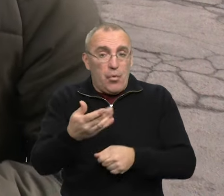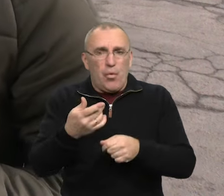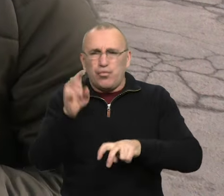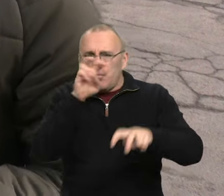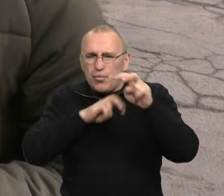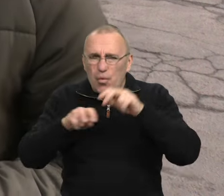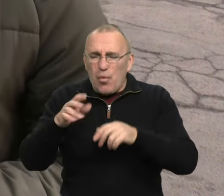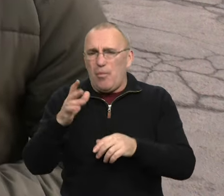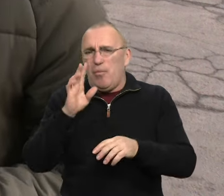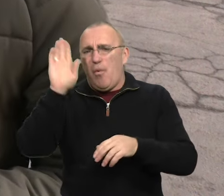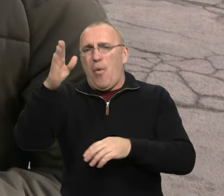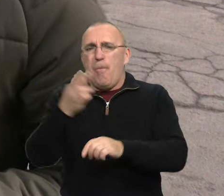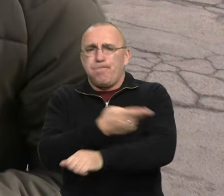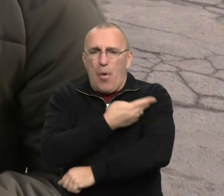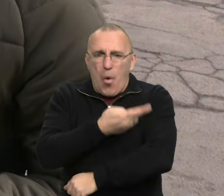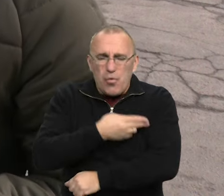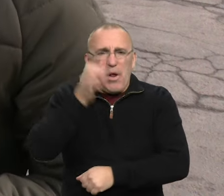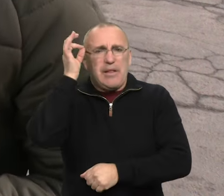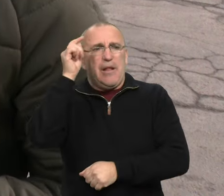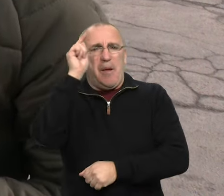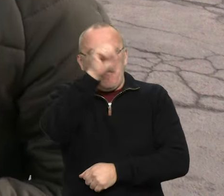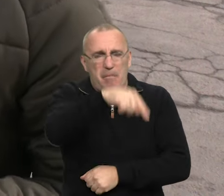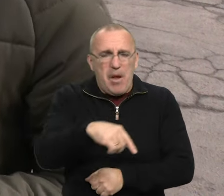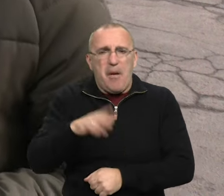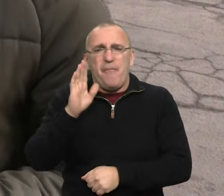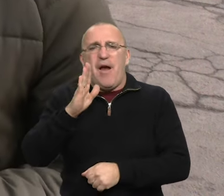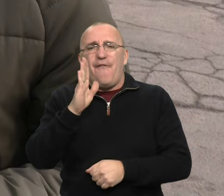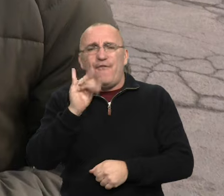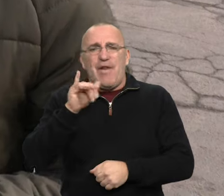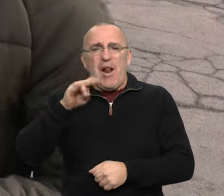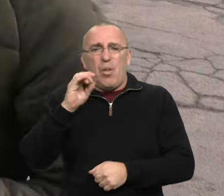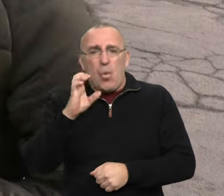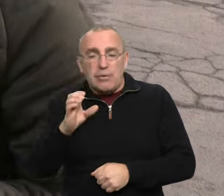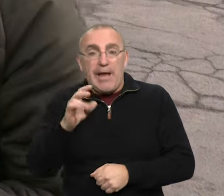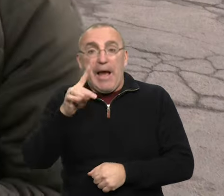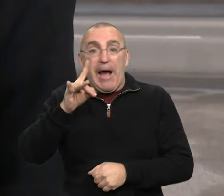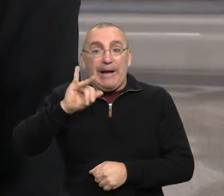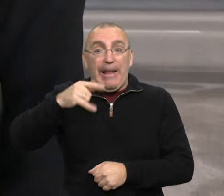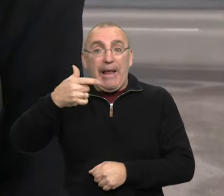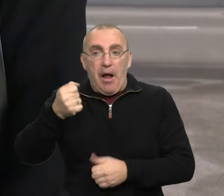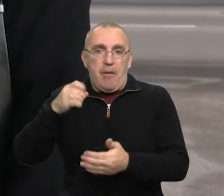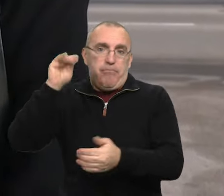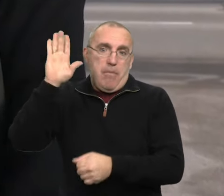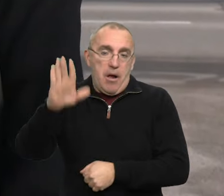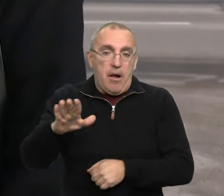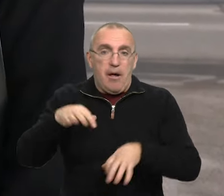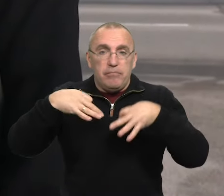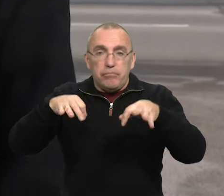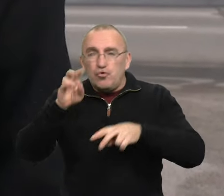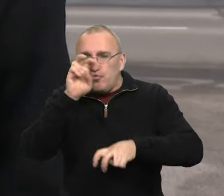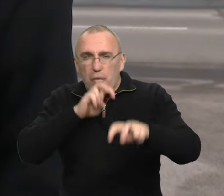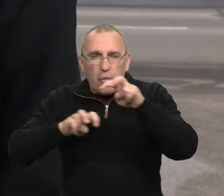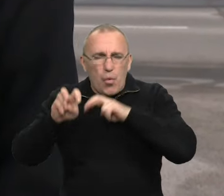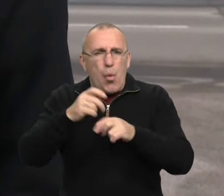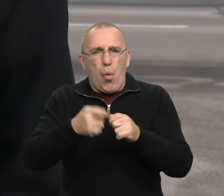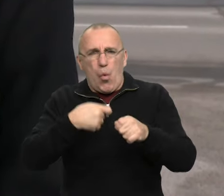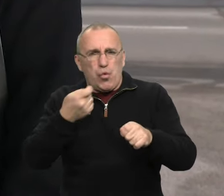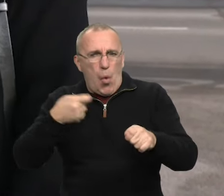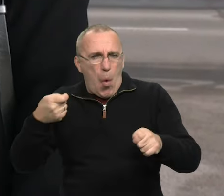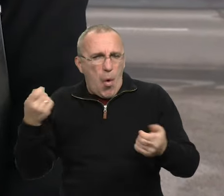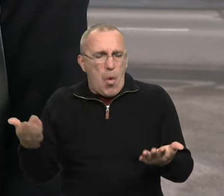довго поїхали спочатку в Польщу потім в нівеччину потім у вільнусі були і вже в Ризі її придбали цей пікап шукали довго